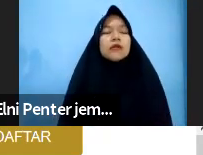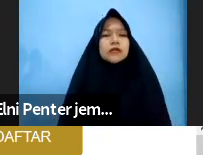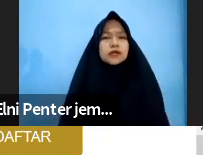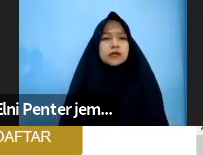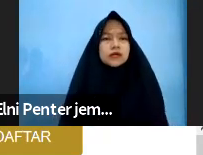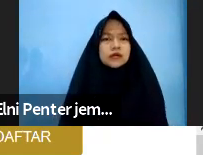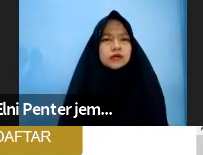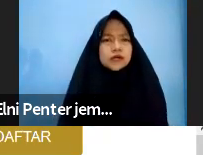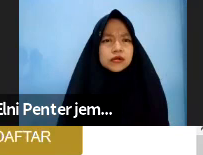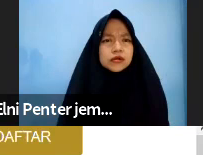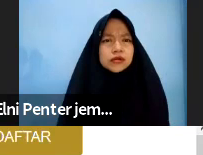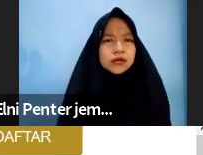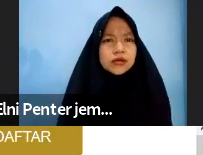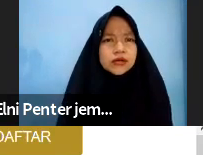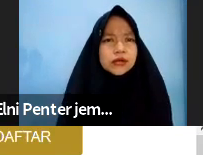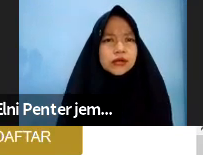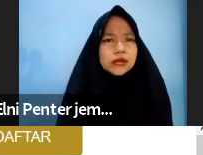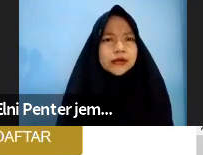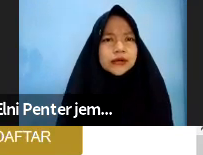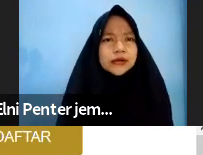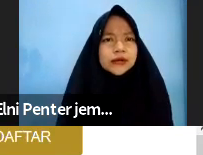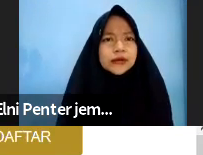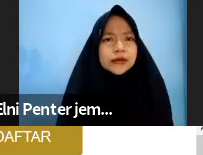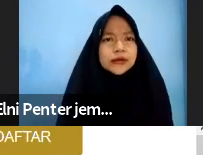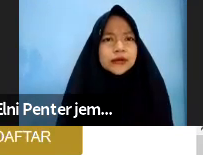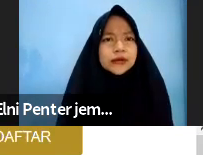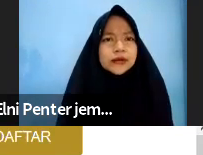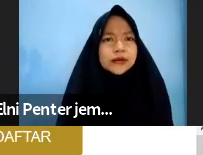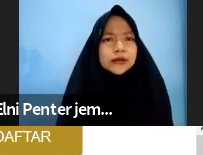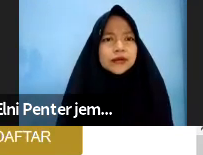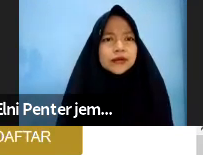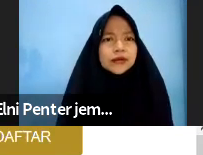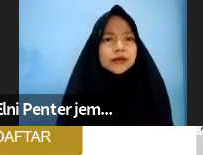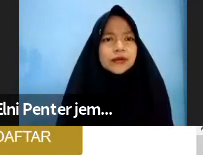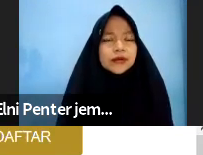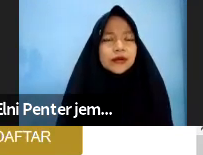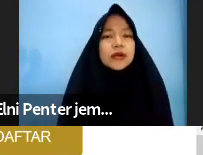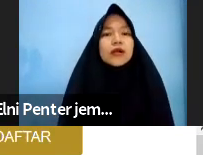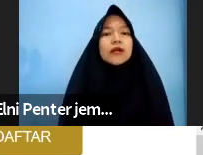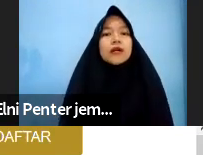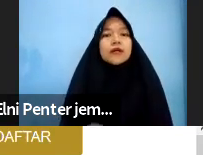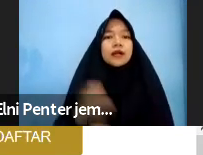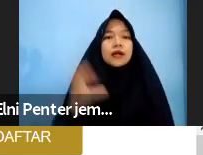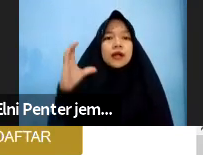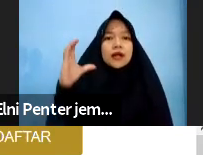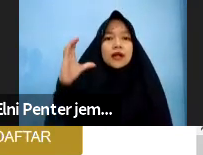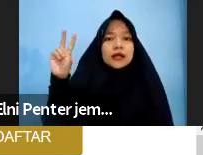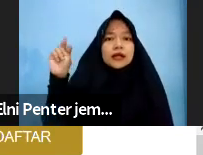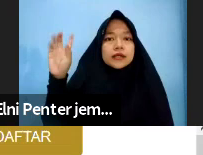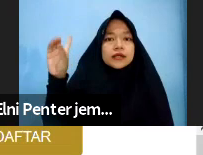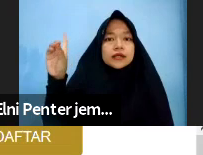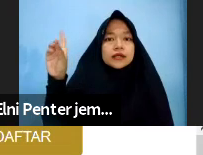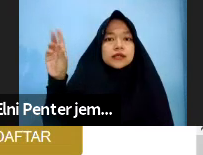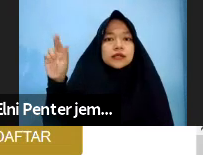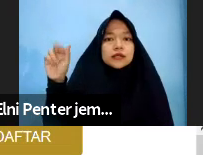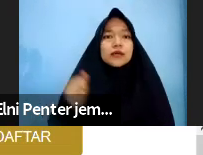oke Hai Kalau gitu kamu ikut kita ke kancutnya jadi dari